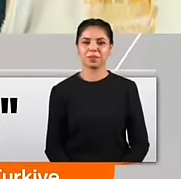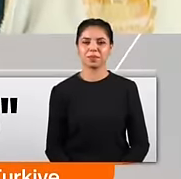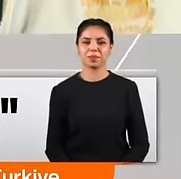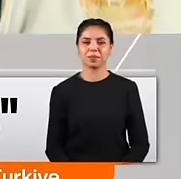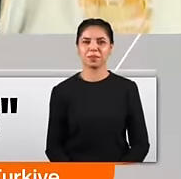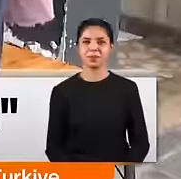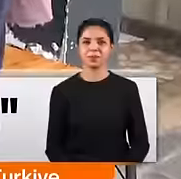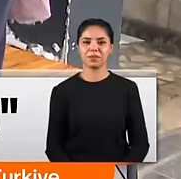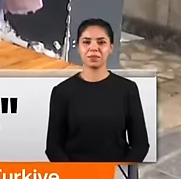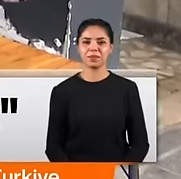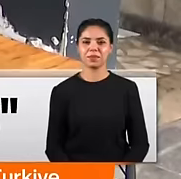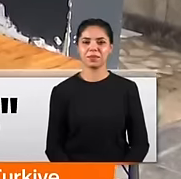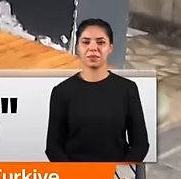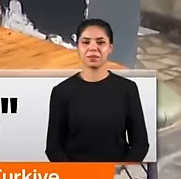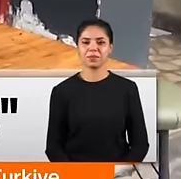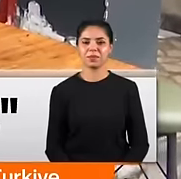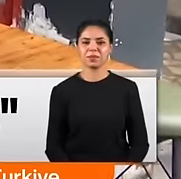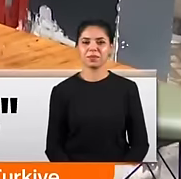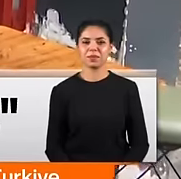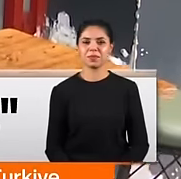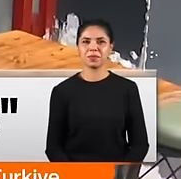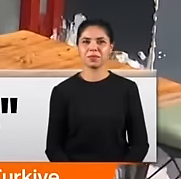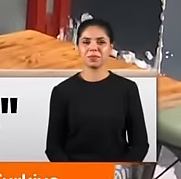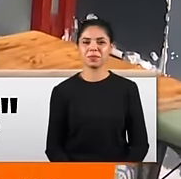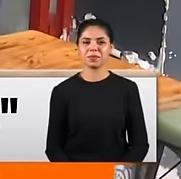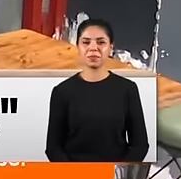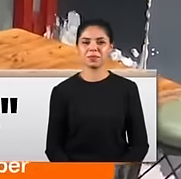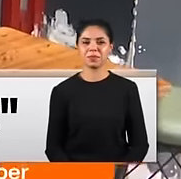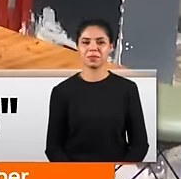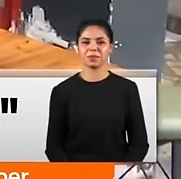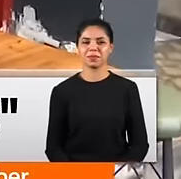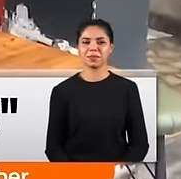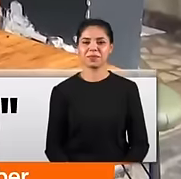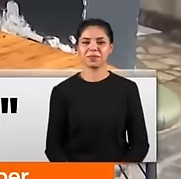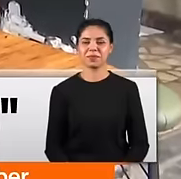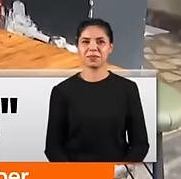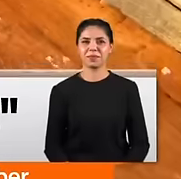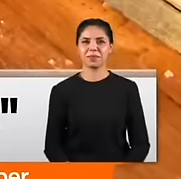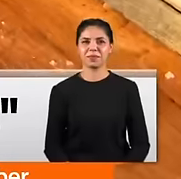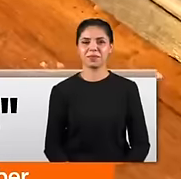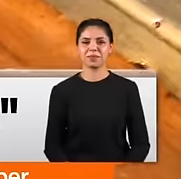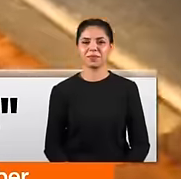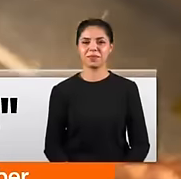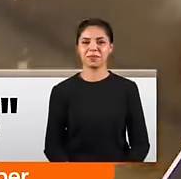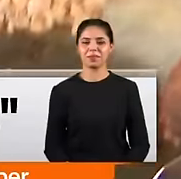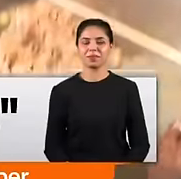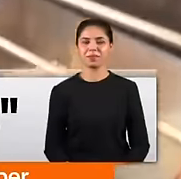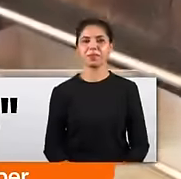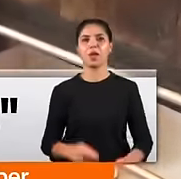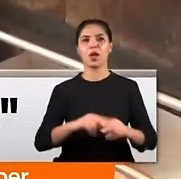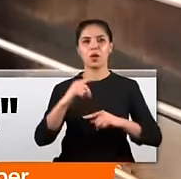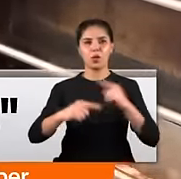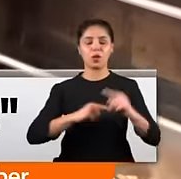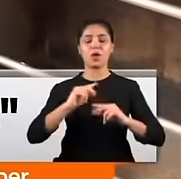özet olarak Yunan yemeği. Türk demek ki bu olaya daha fazla hakim anlamına geliyor. Demek ki kokoreçi kaptırmıyoruz kimse. Yani. Kokoreçi dünya